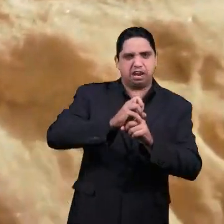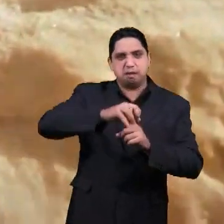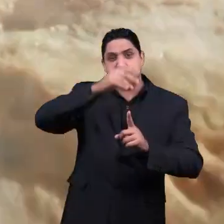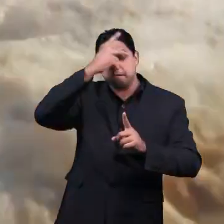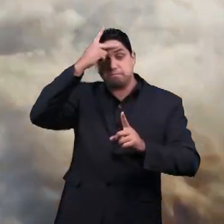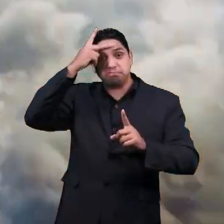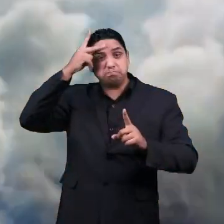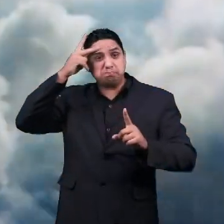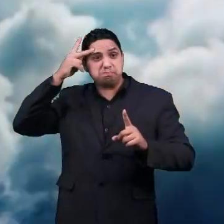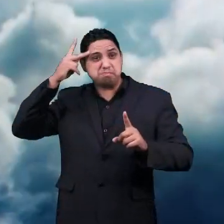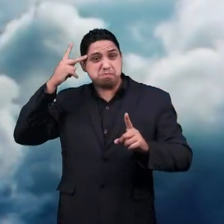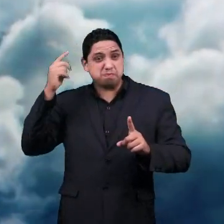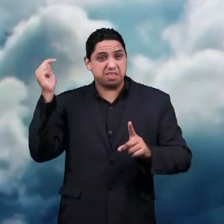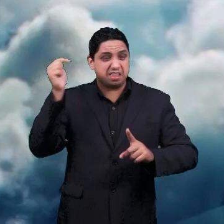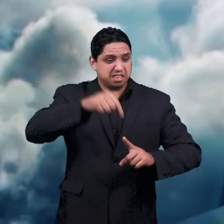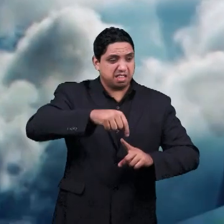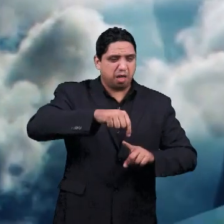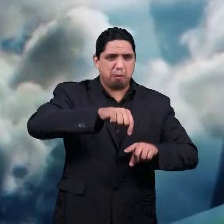были львами.